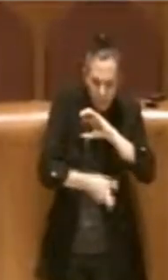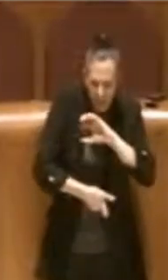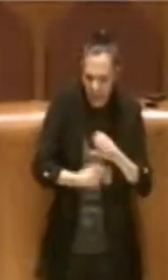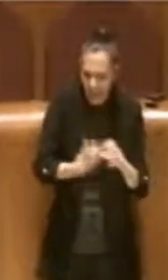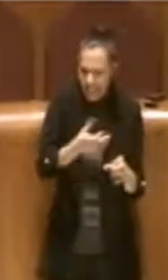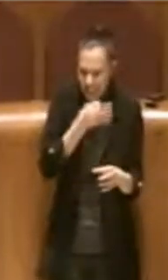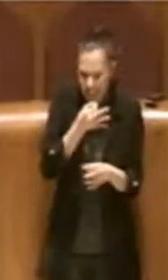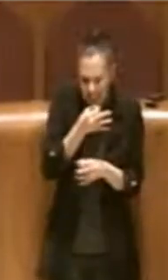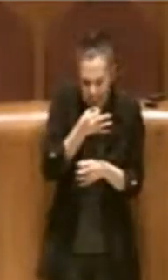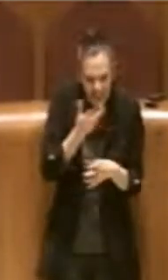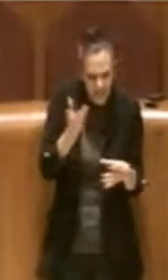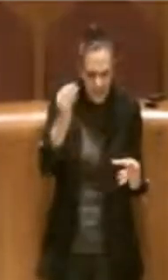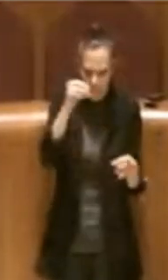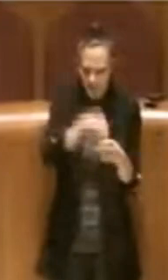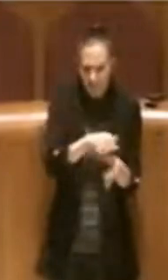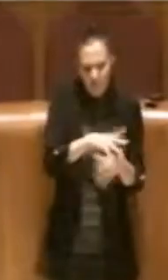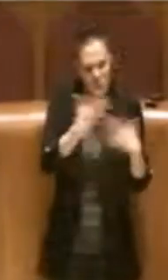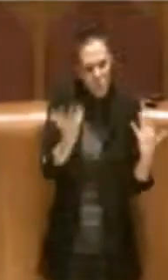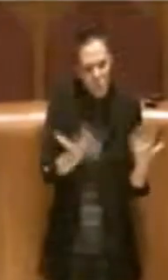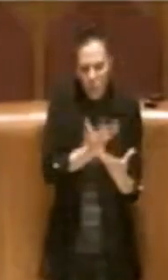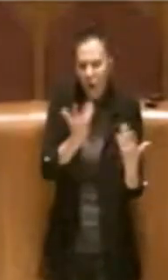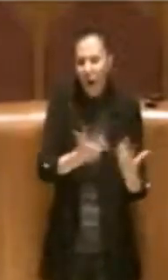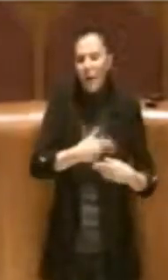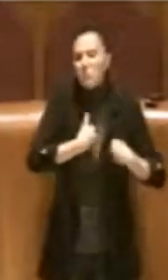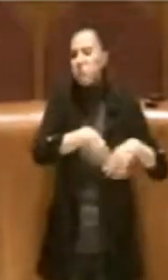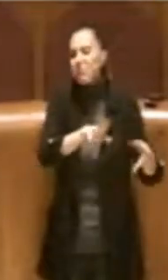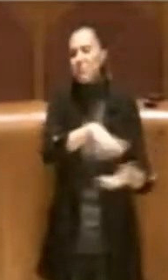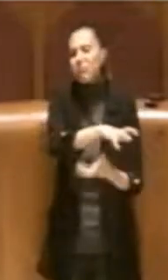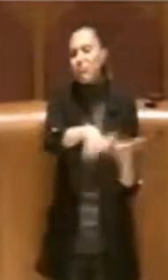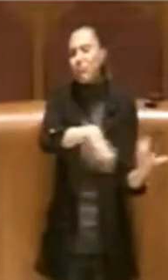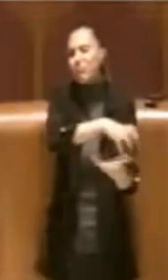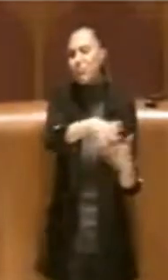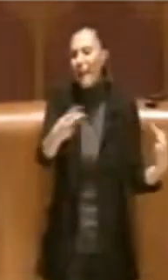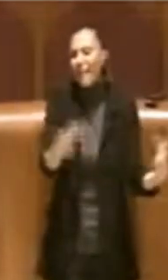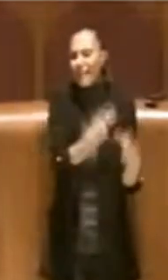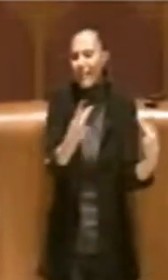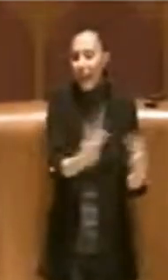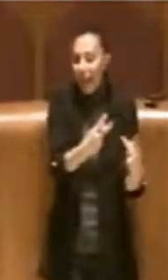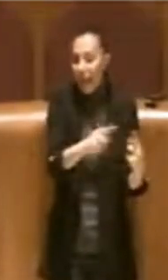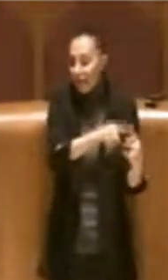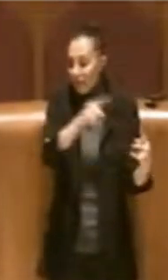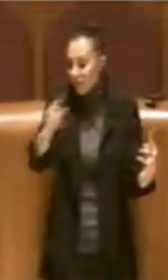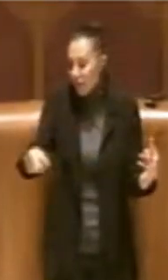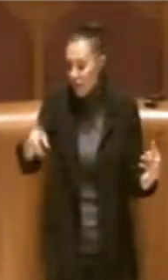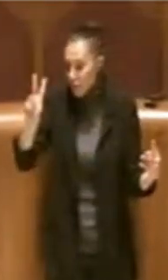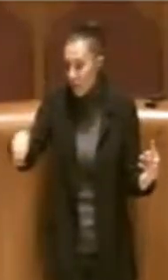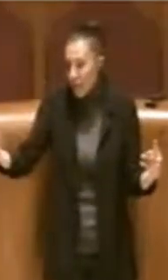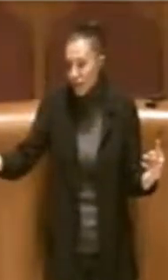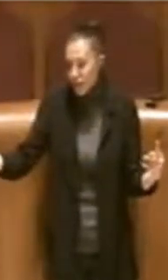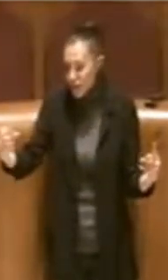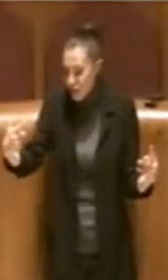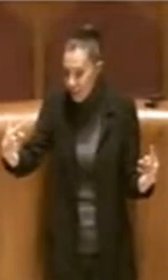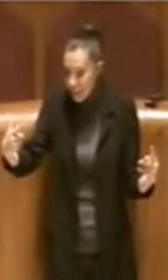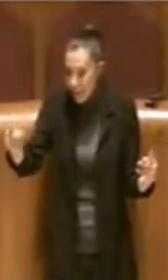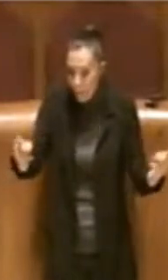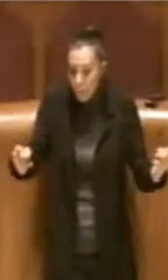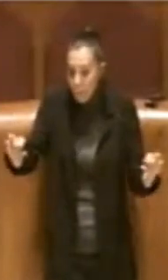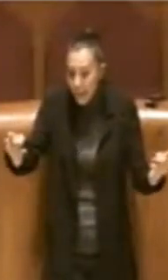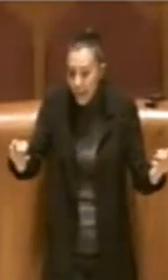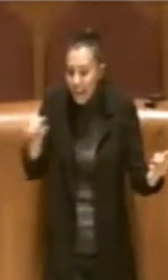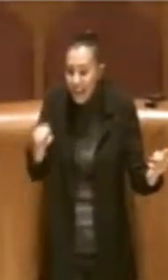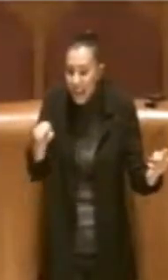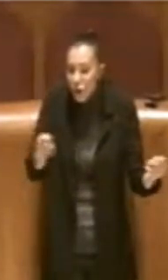lì tutto un po' così, no, alla carlona, al 2017, cioè quando finisce il periodo di